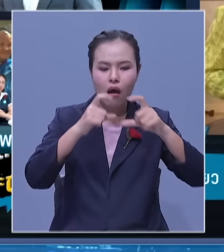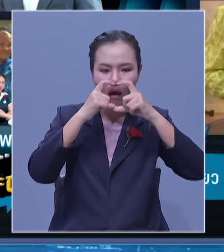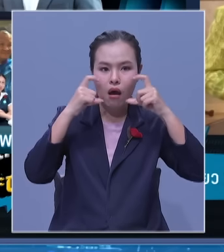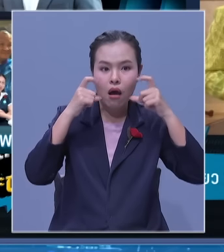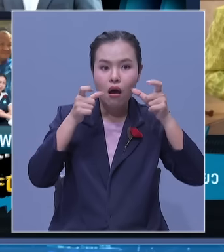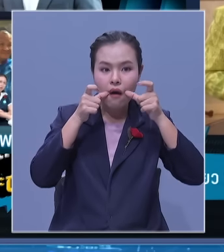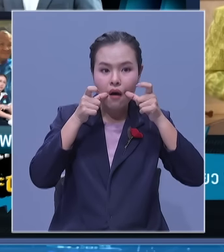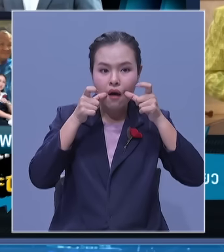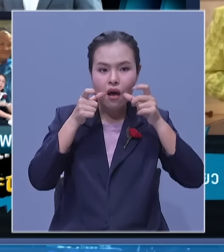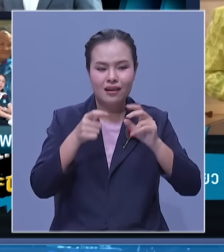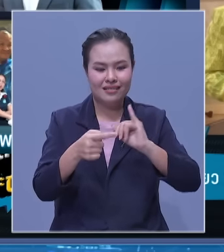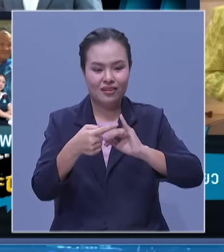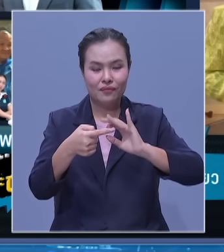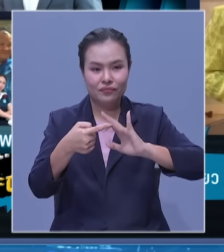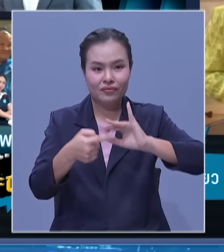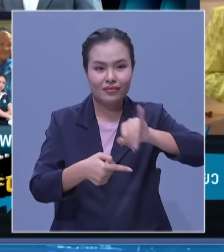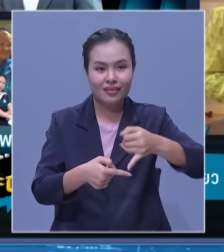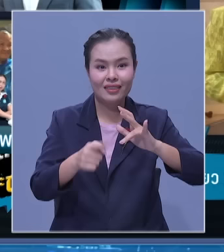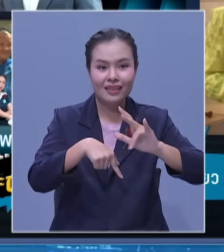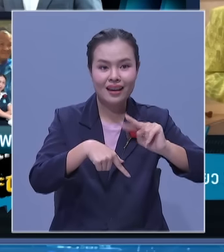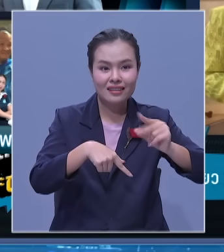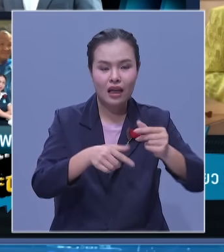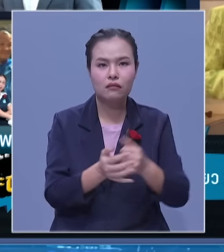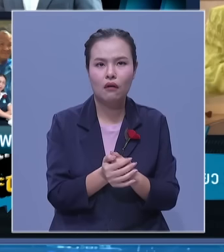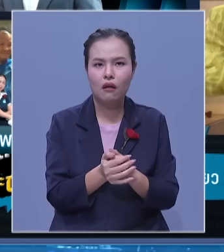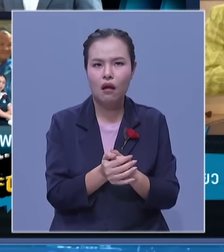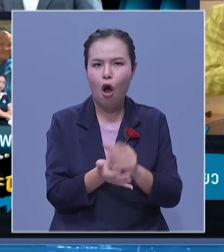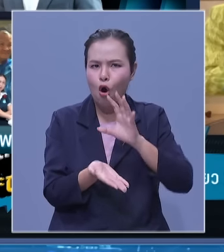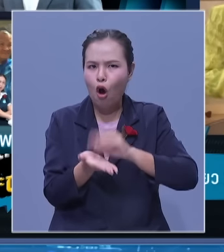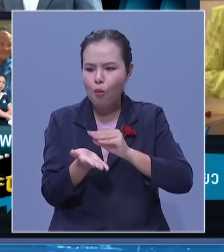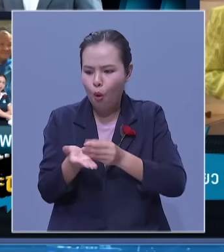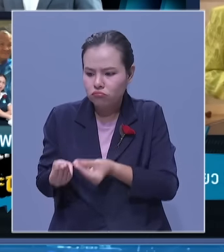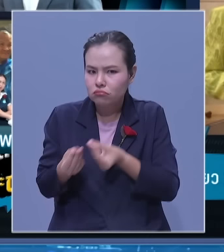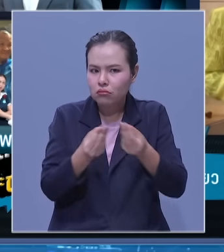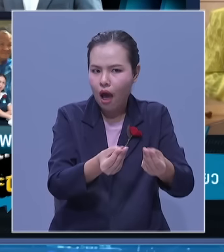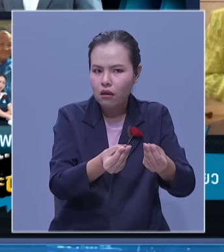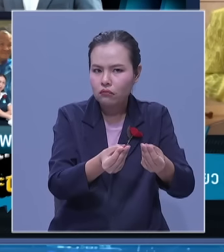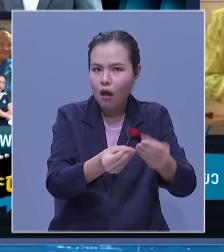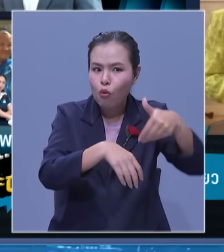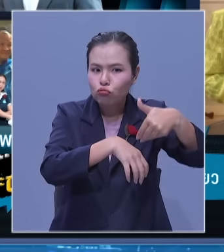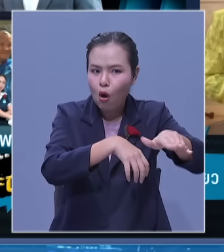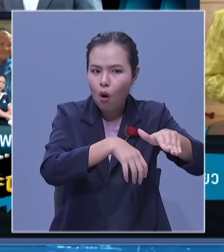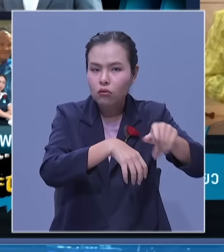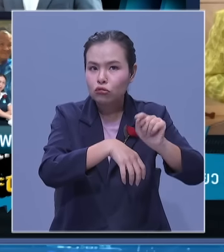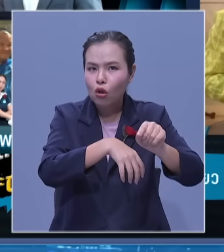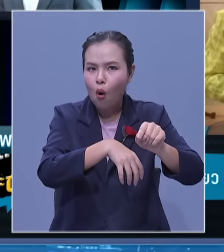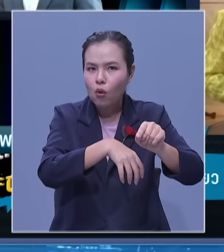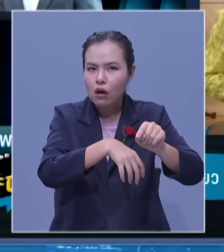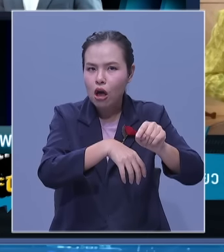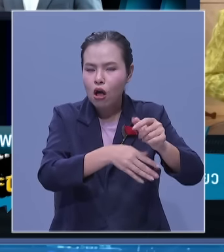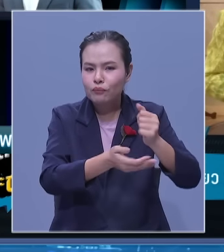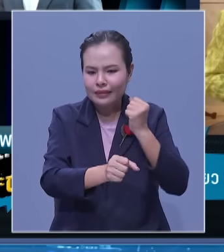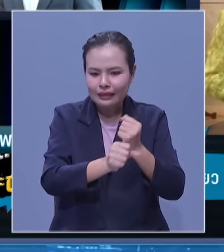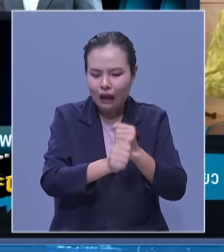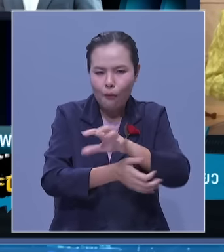หรือคุณเจ๋งดอกจิกคือมีคนเอาข้อมูลจากในกมธ.ไปให้กับคนภายนอกเพื่อสุดท้ายถูกนำมาใช้เป็นเครื่องมือใน